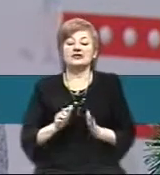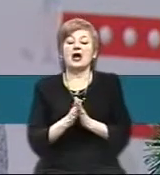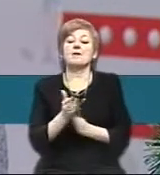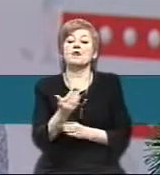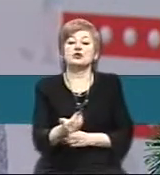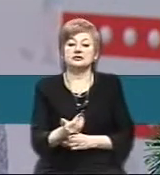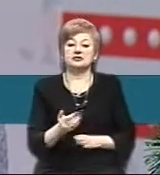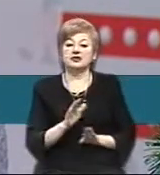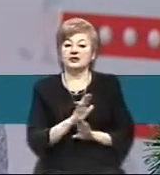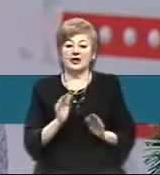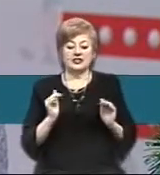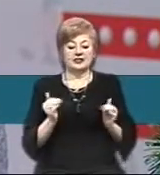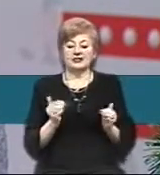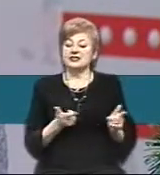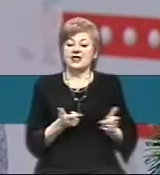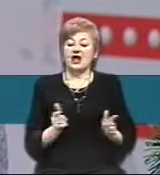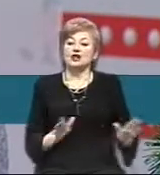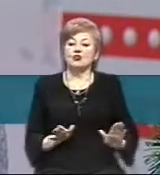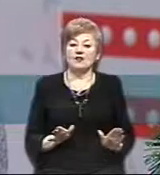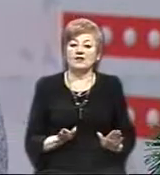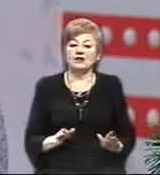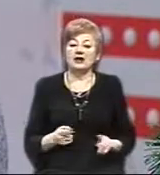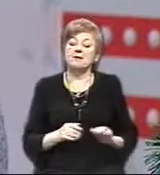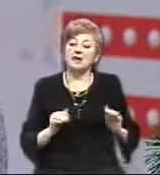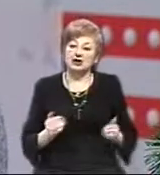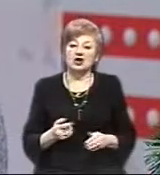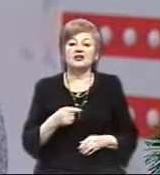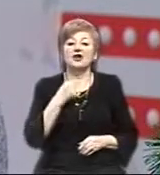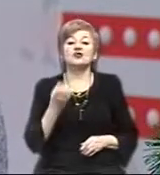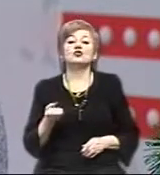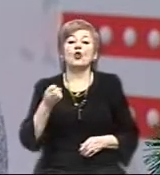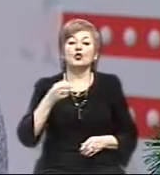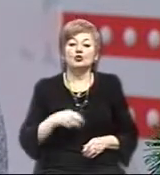не готові, в меншій степені. Це каже про те, що